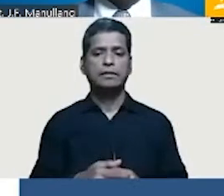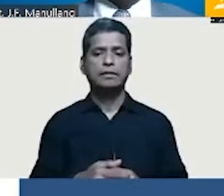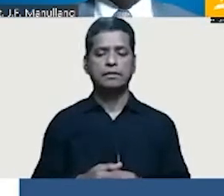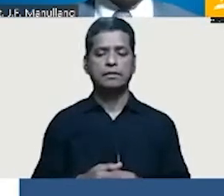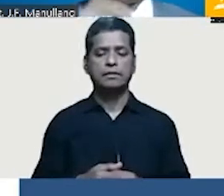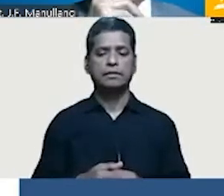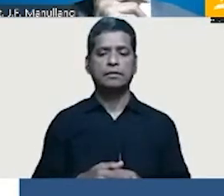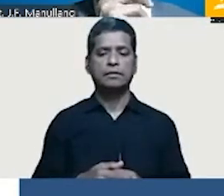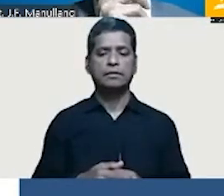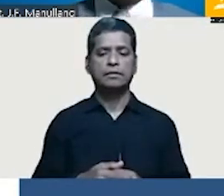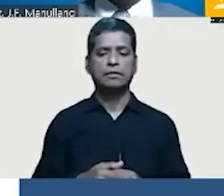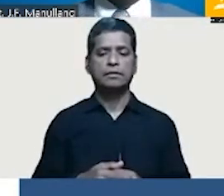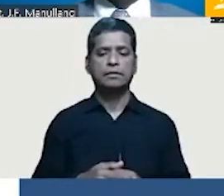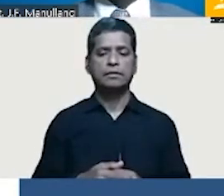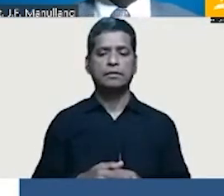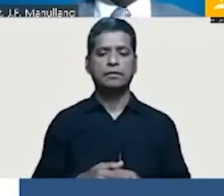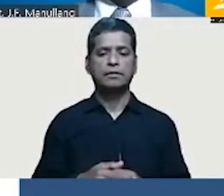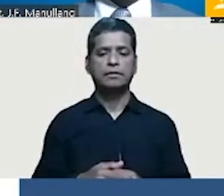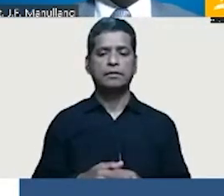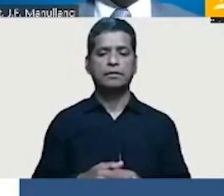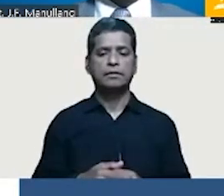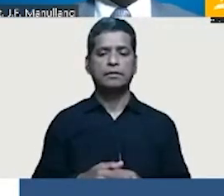peluruhan berarti